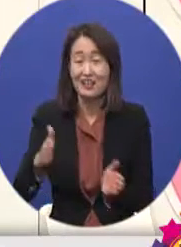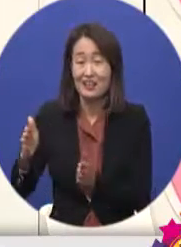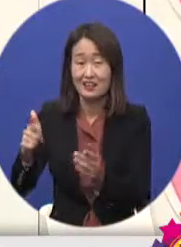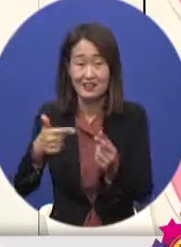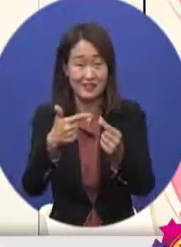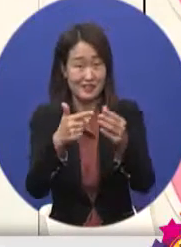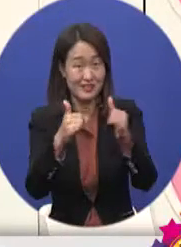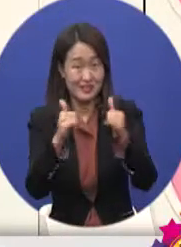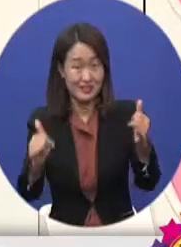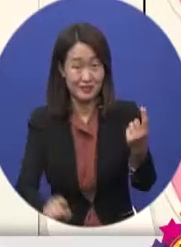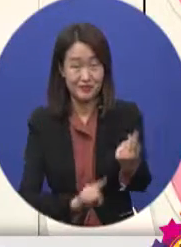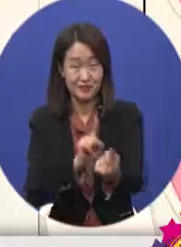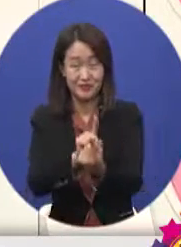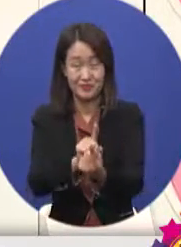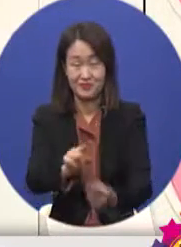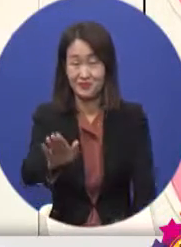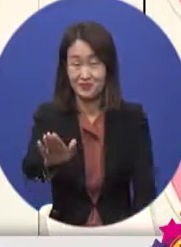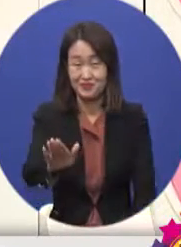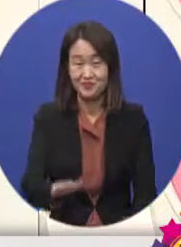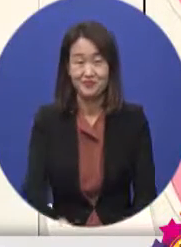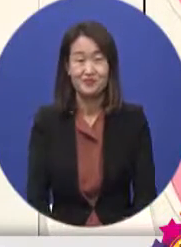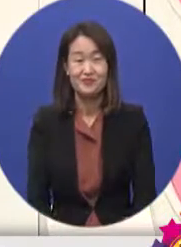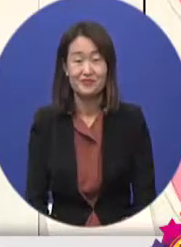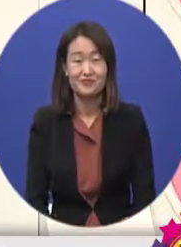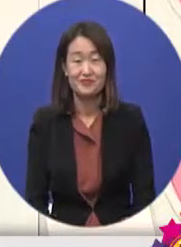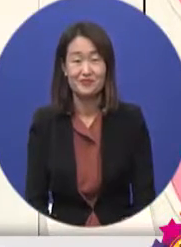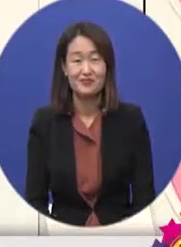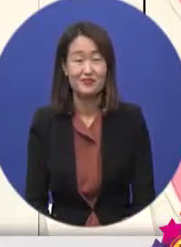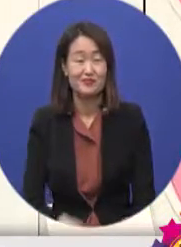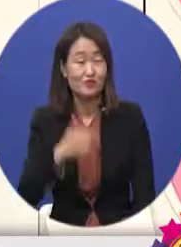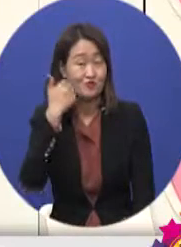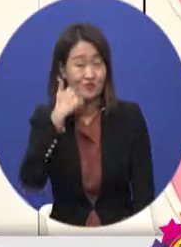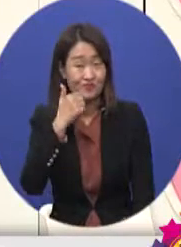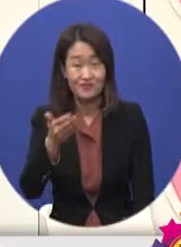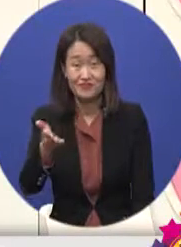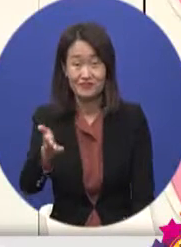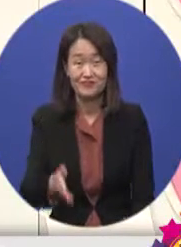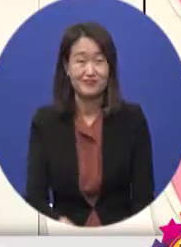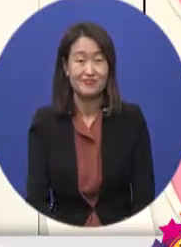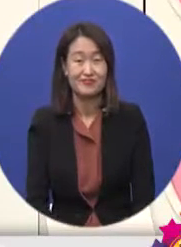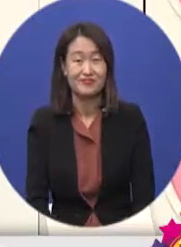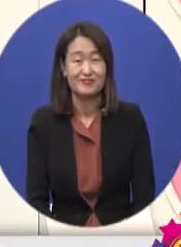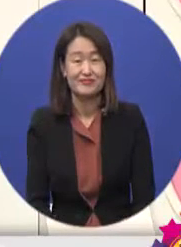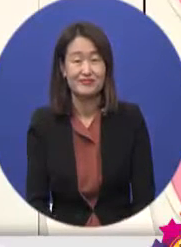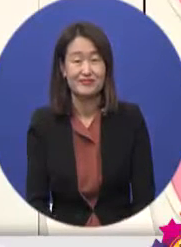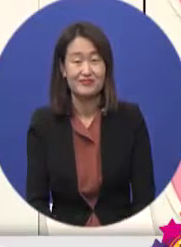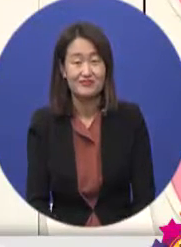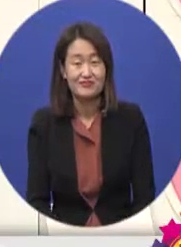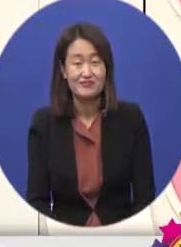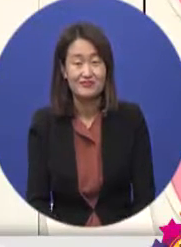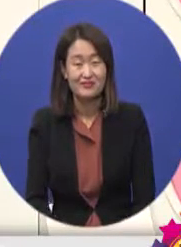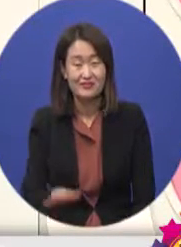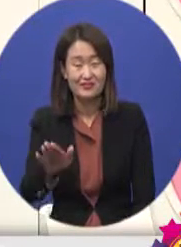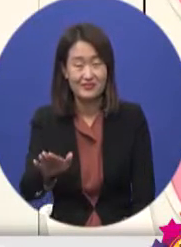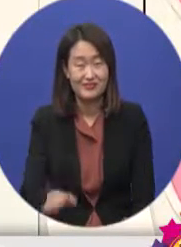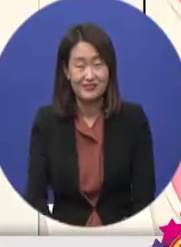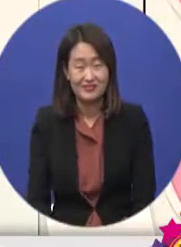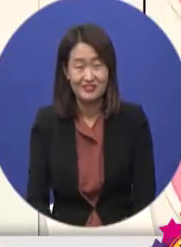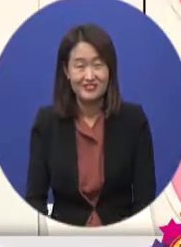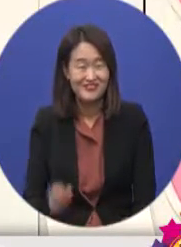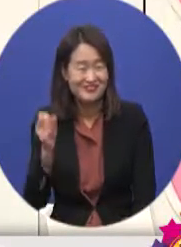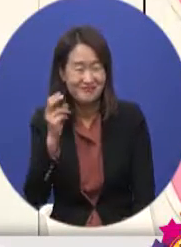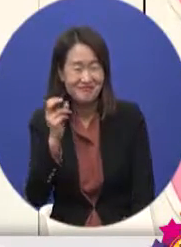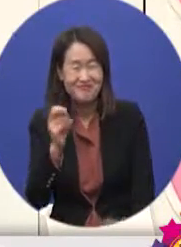번째 참가자를 모시겠습니다. 어디 사시는 누구셔요? 네, 자주 보게